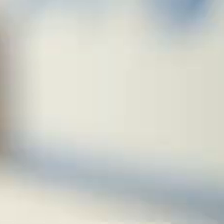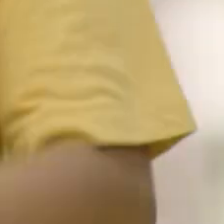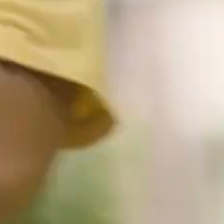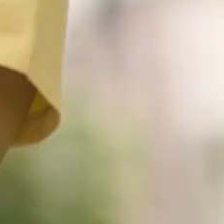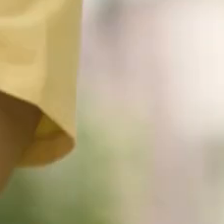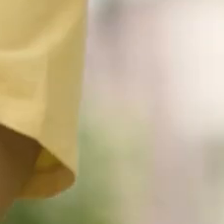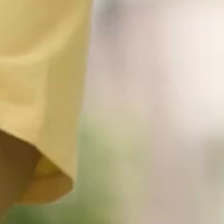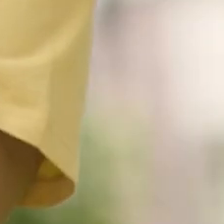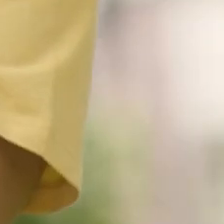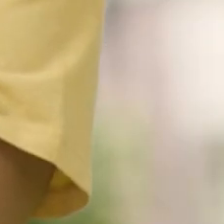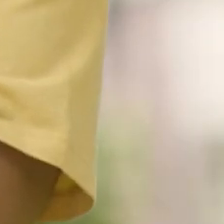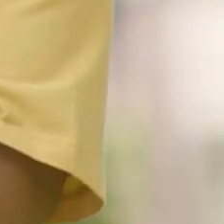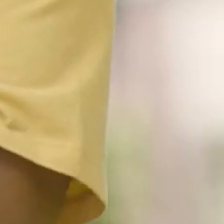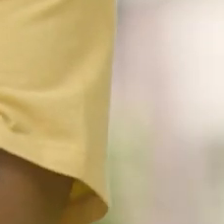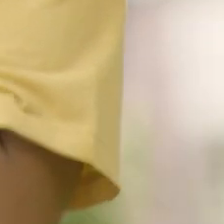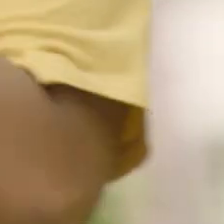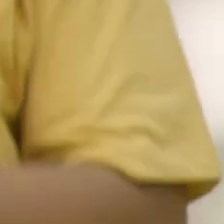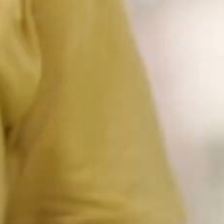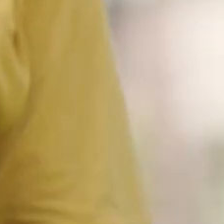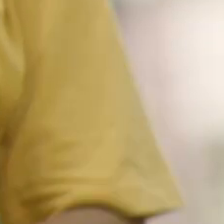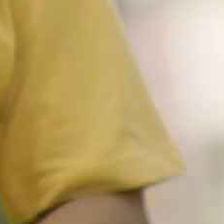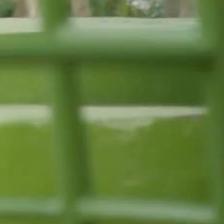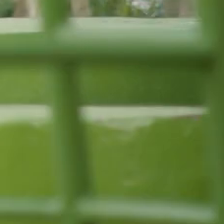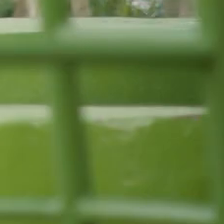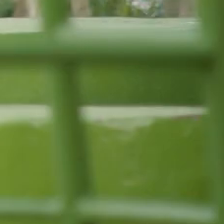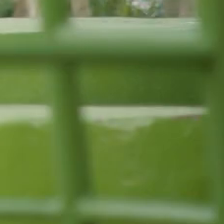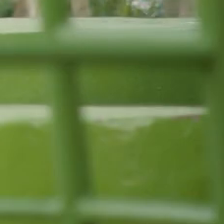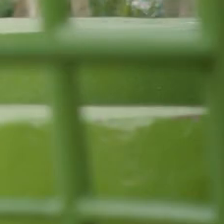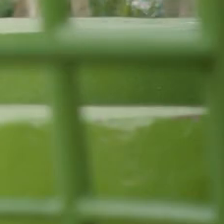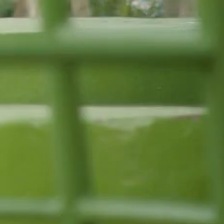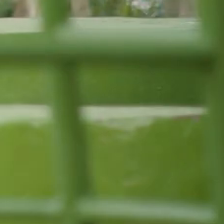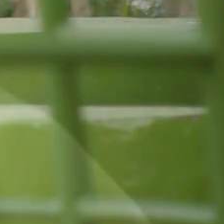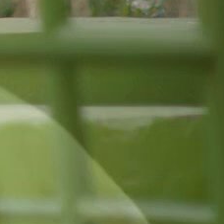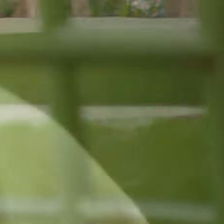Dan aku sangat bangga dengan ayahku.